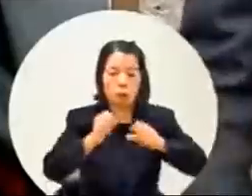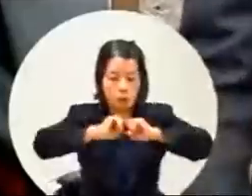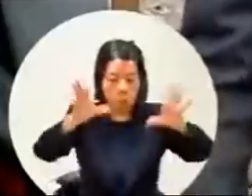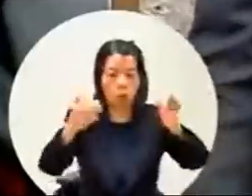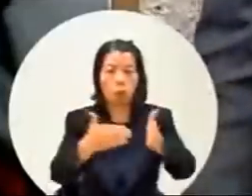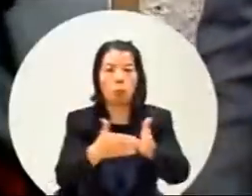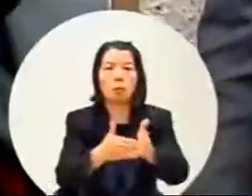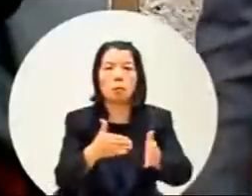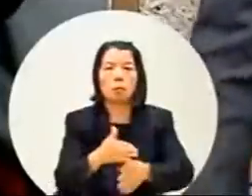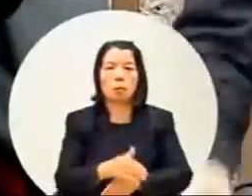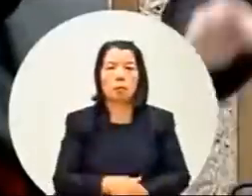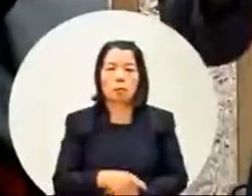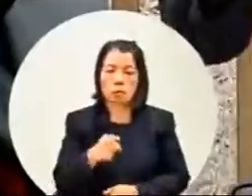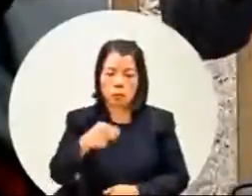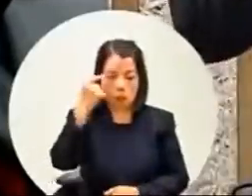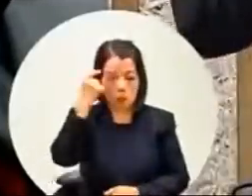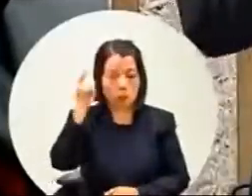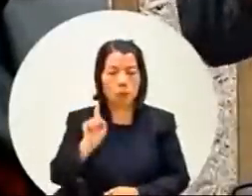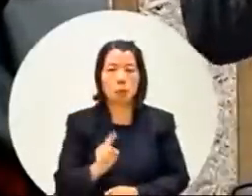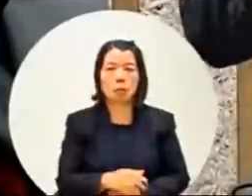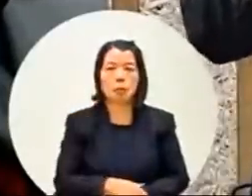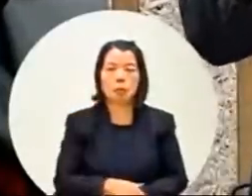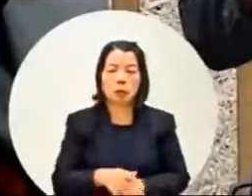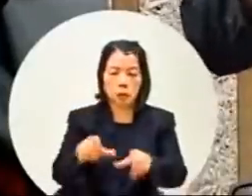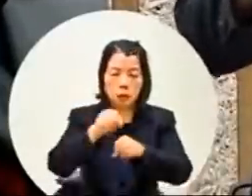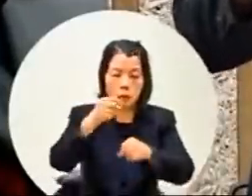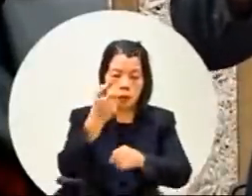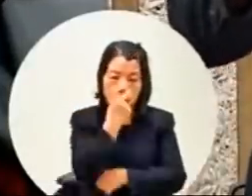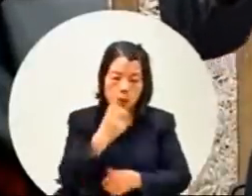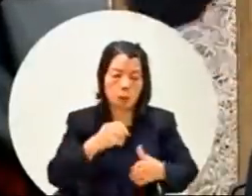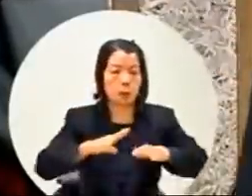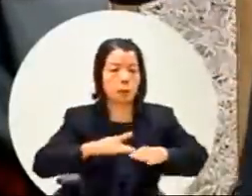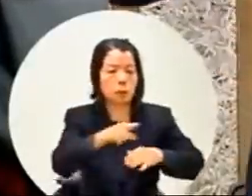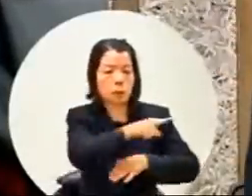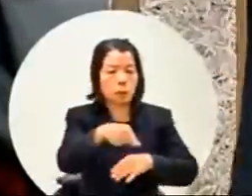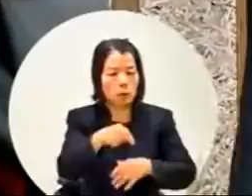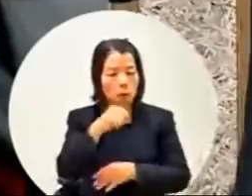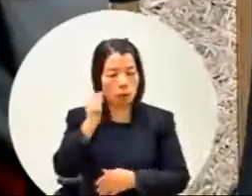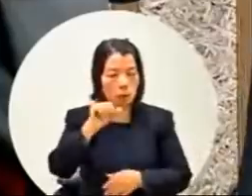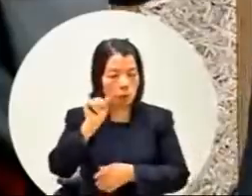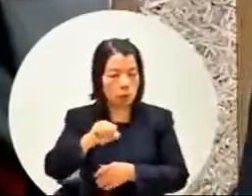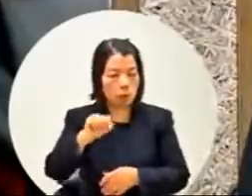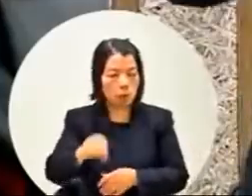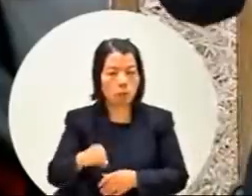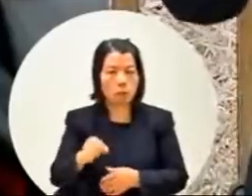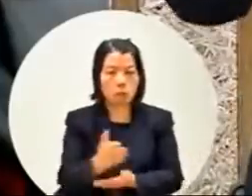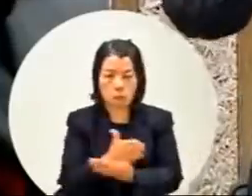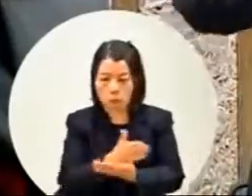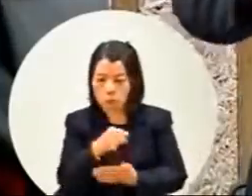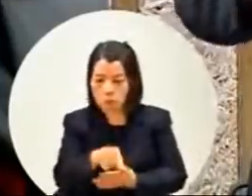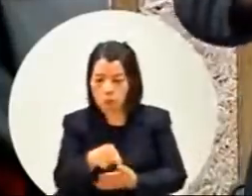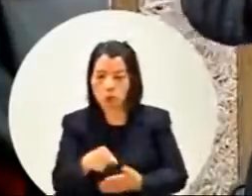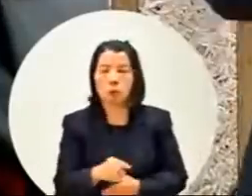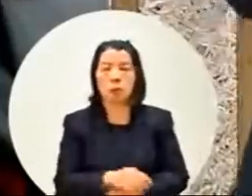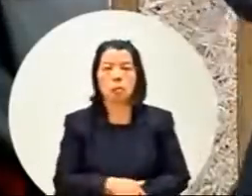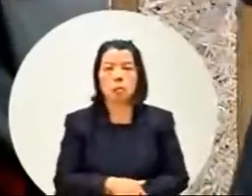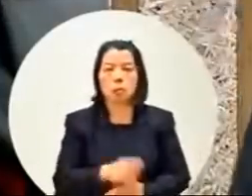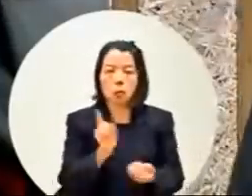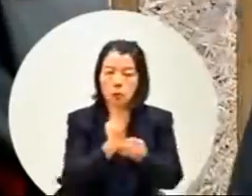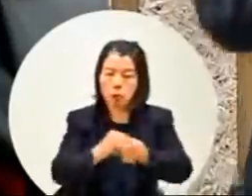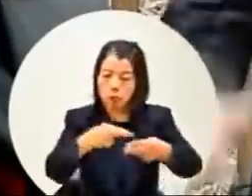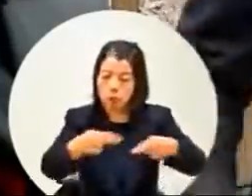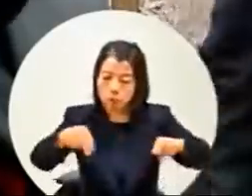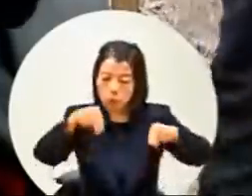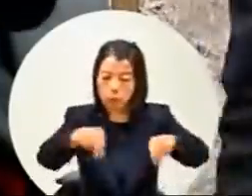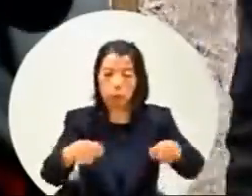利的部分，你看法呢？ 所以说依照检察官这边的一个认定，他认为刑事的部分他牵结，至于行政的部分有没有不法、 局